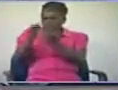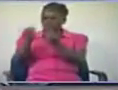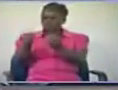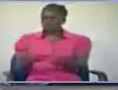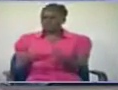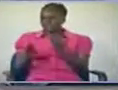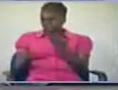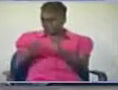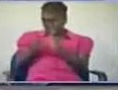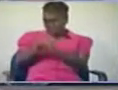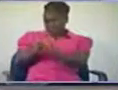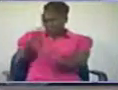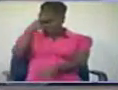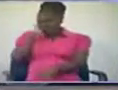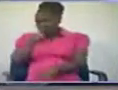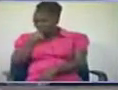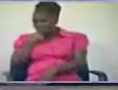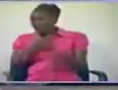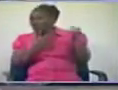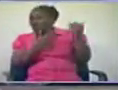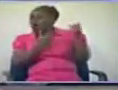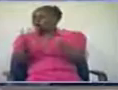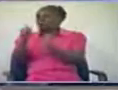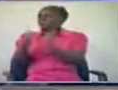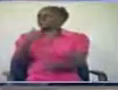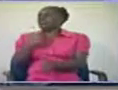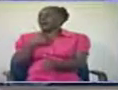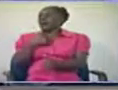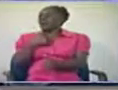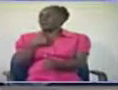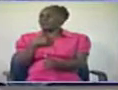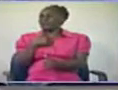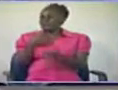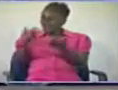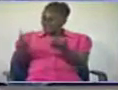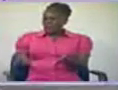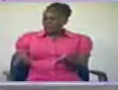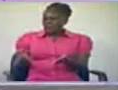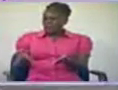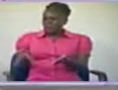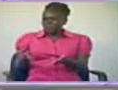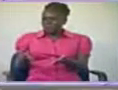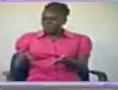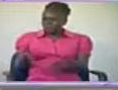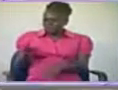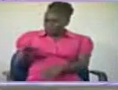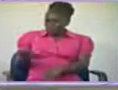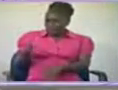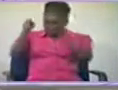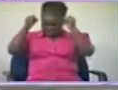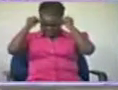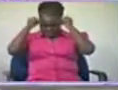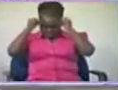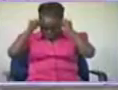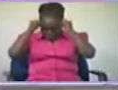kuona, yes, kwa sasa ana matumaini yapi tunapoelekea katika mfumo huu? Ndio nasema sasa kwamba watasoma,